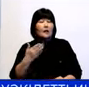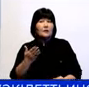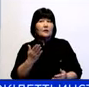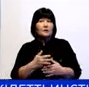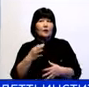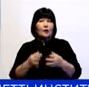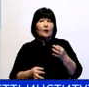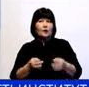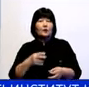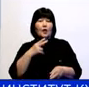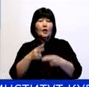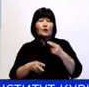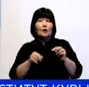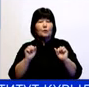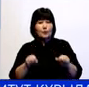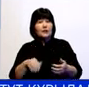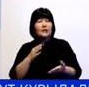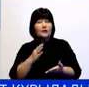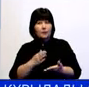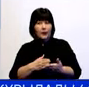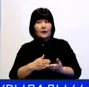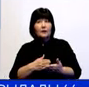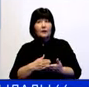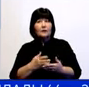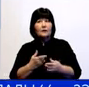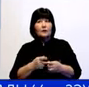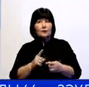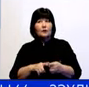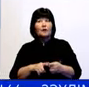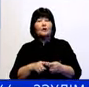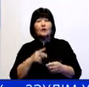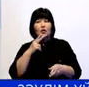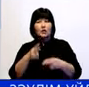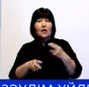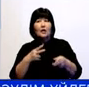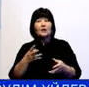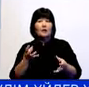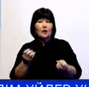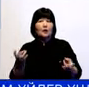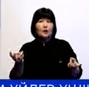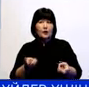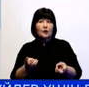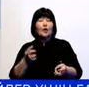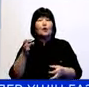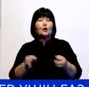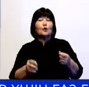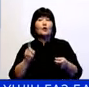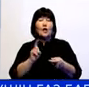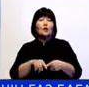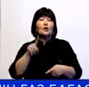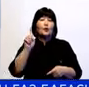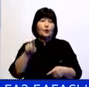сотқа шағынуға мүмкіндігіңіз бар. Сотқа шағындану керек. Сот арқылы